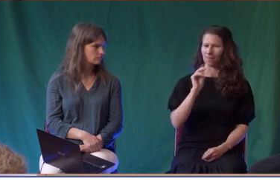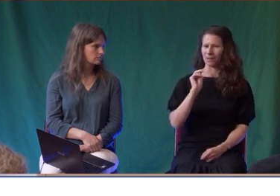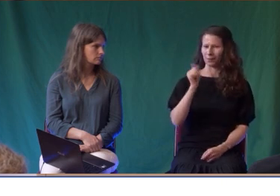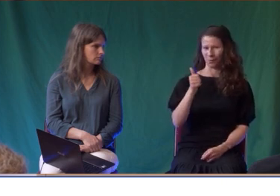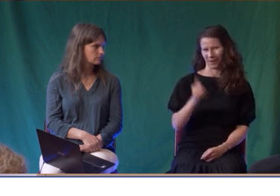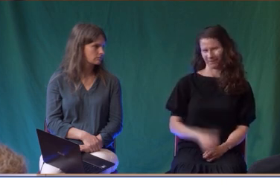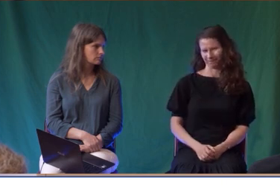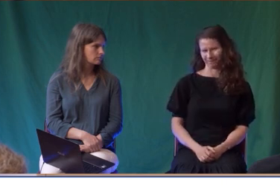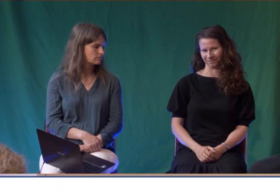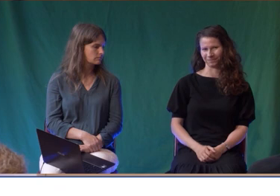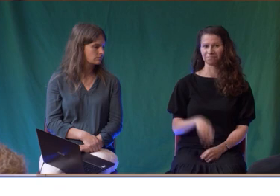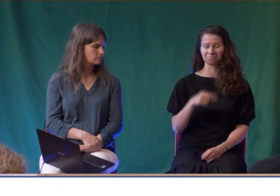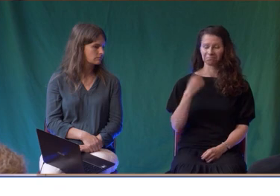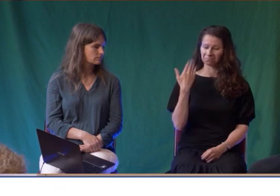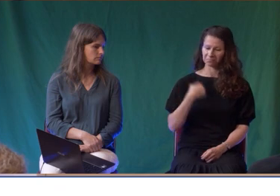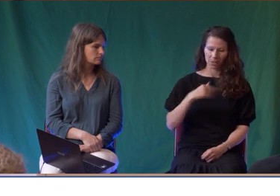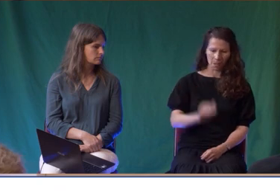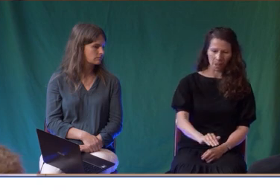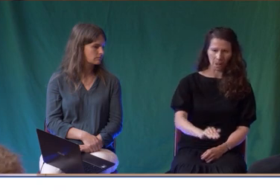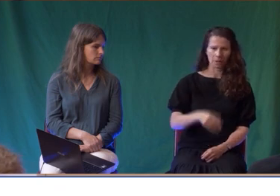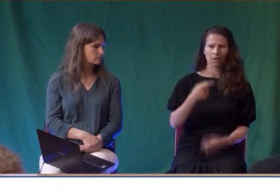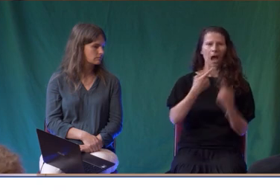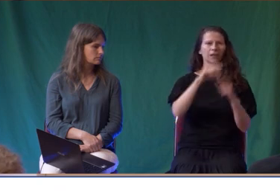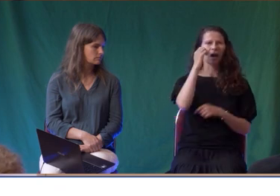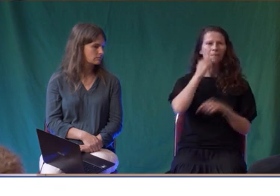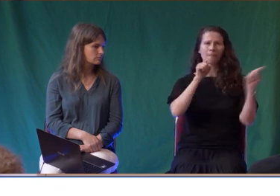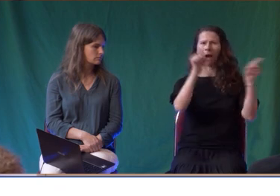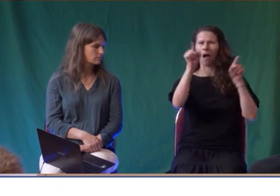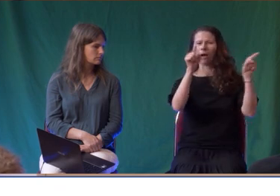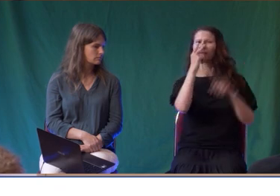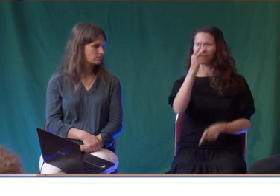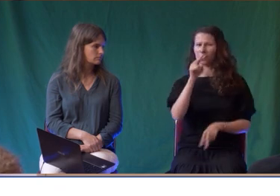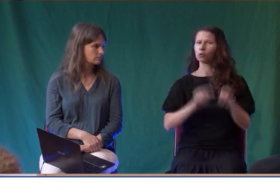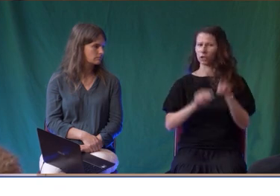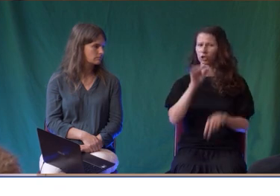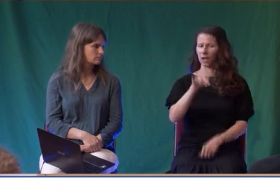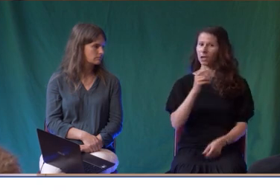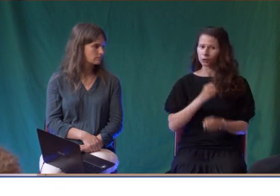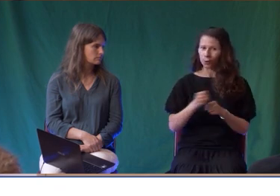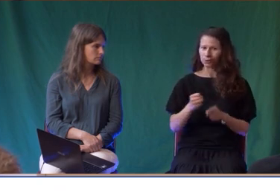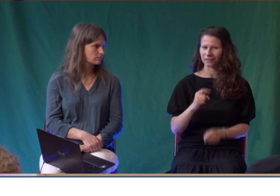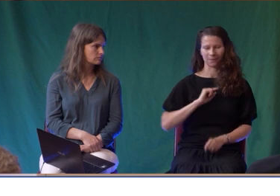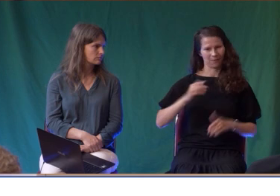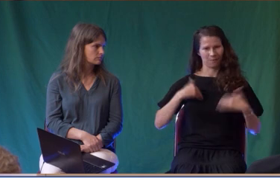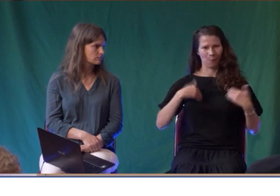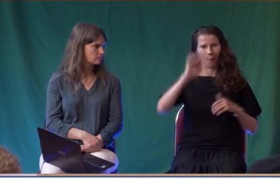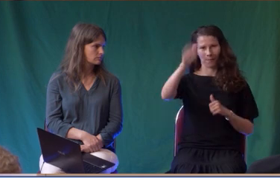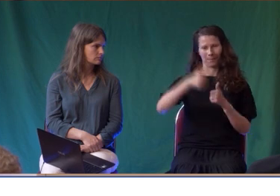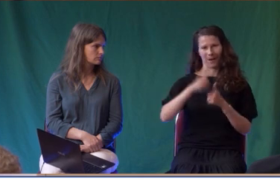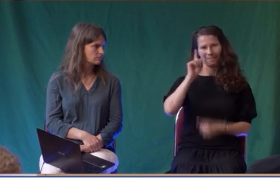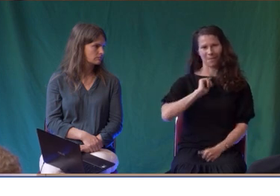mich als Kind sind mir die Unterschiede zu anderen Müttern schon aufgefallen ich war trotzdem sehr froh sie zu haben